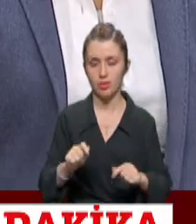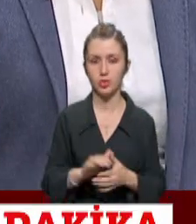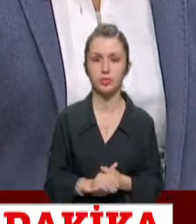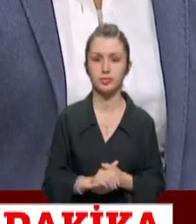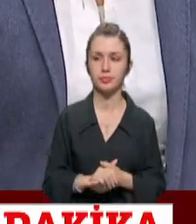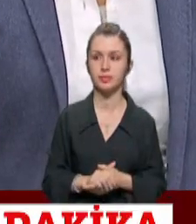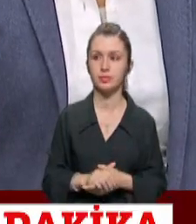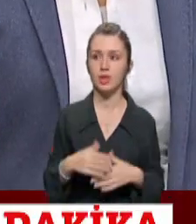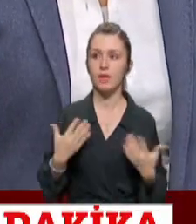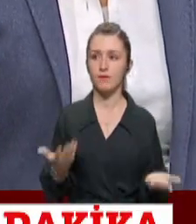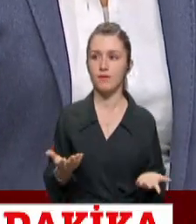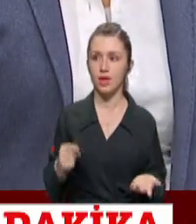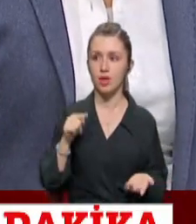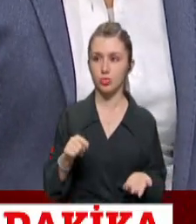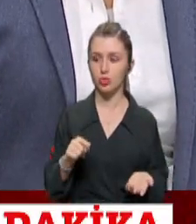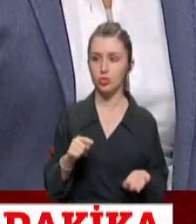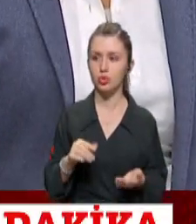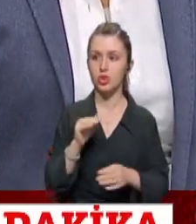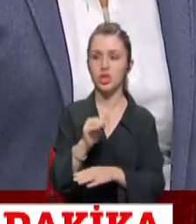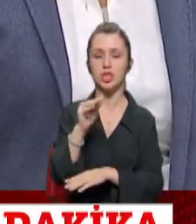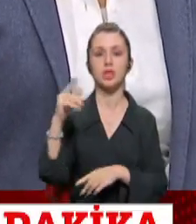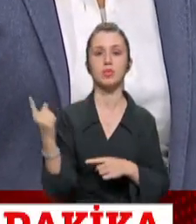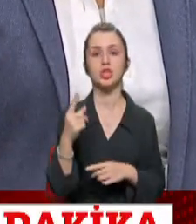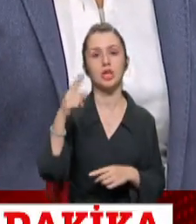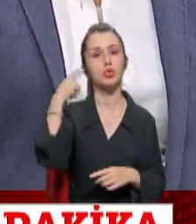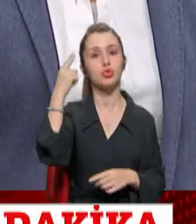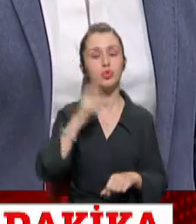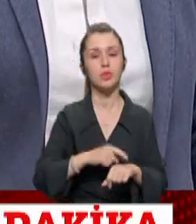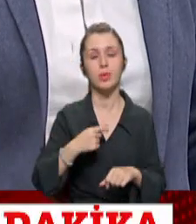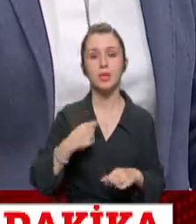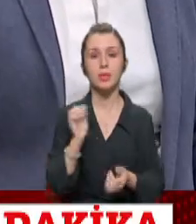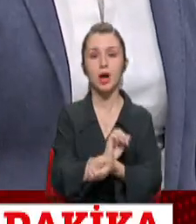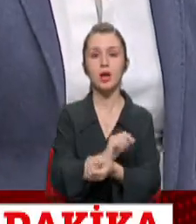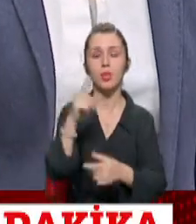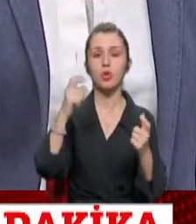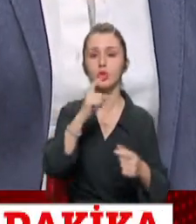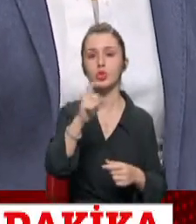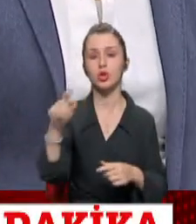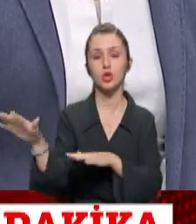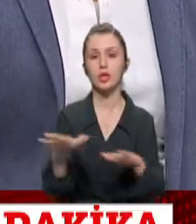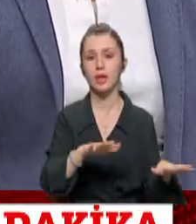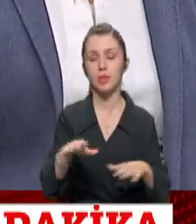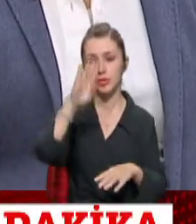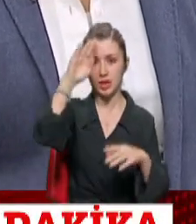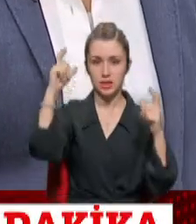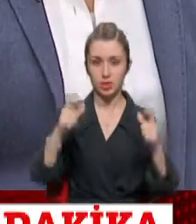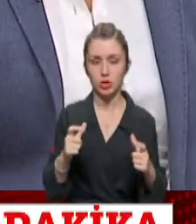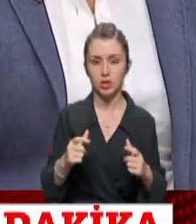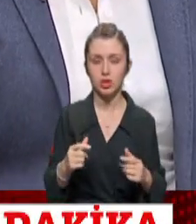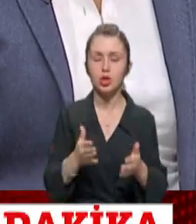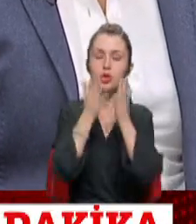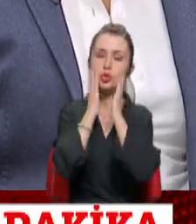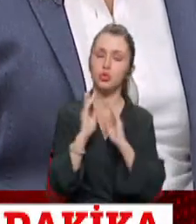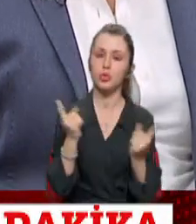günden bu yana. Ve bugün yaşadığımız şeyleri düşündüğümde, benim ailem bu arada 99 depreminde de İstanbul'daydı. Çok şükür bir